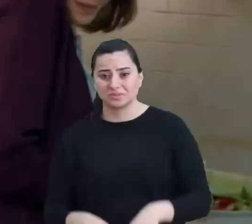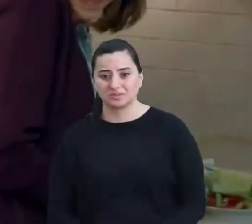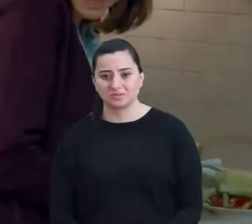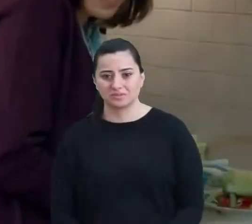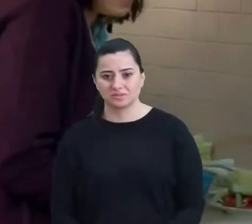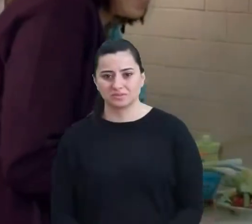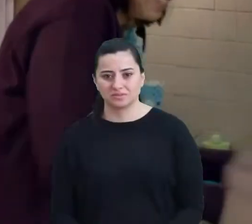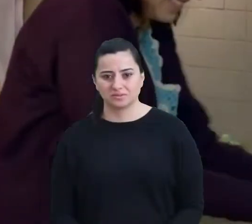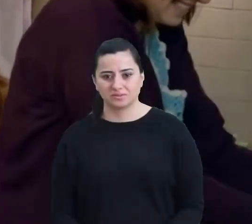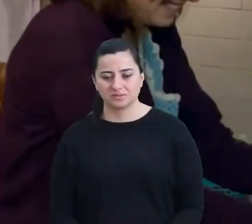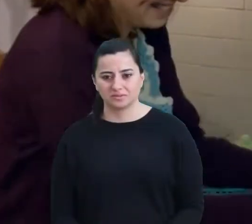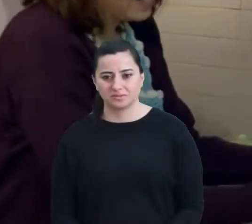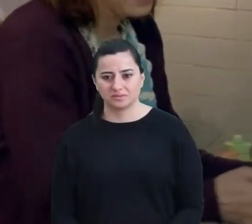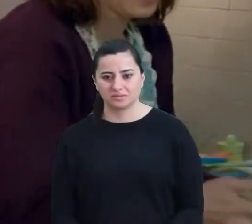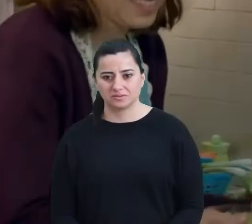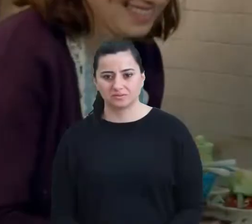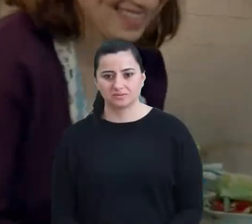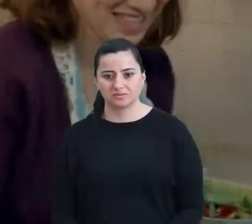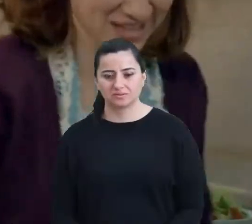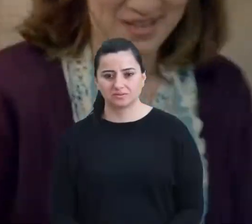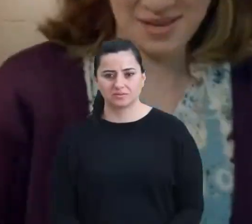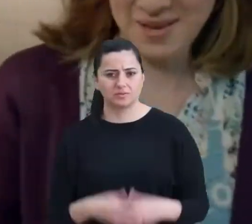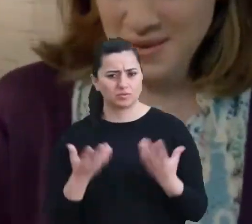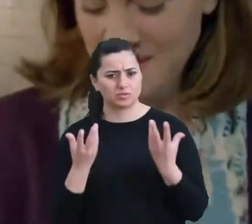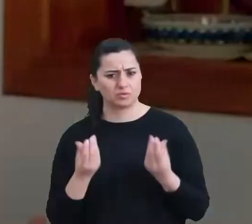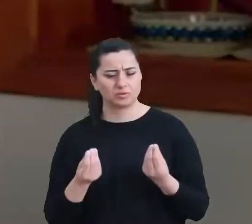Ay yandı yandı. İlleri havada kaldı.